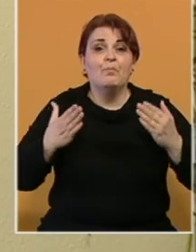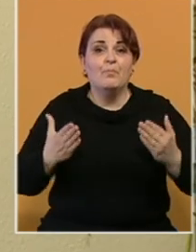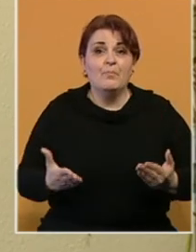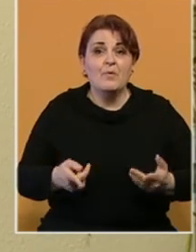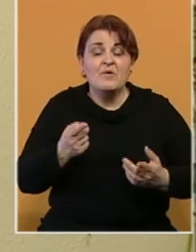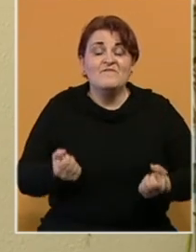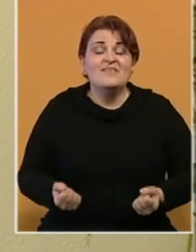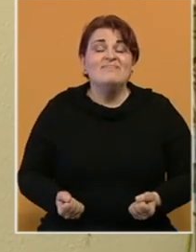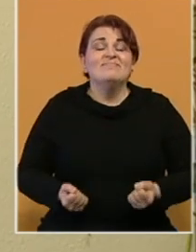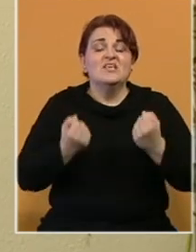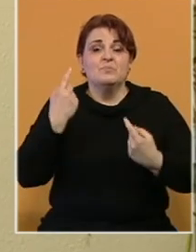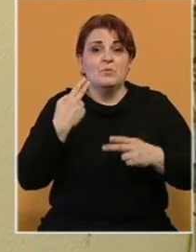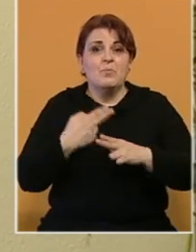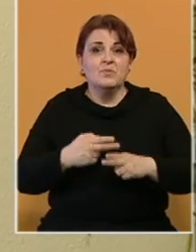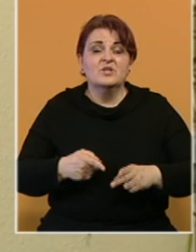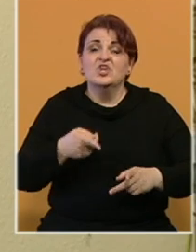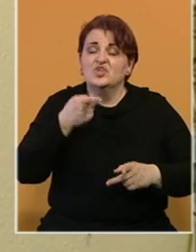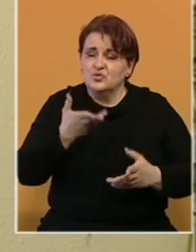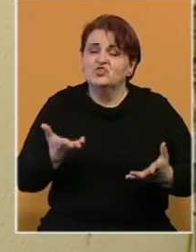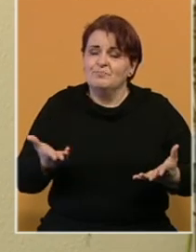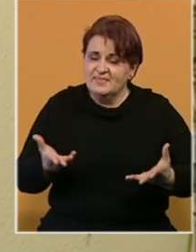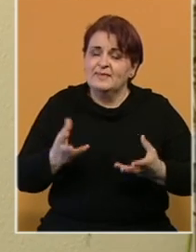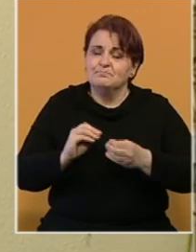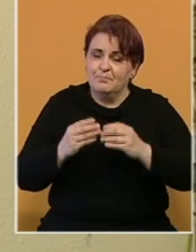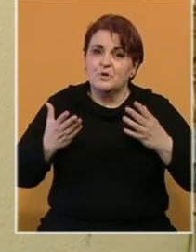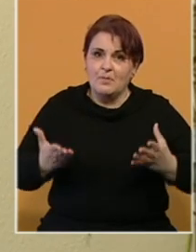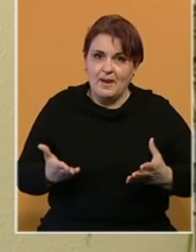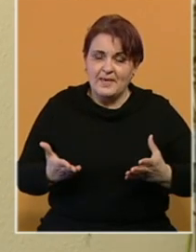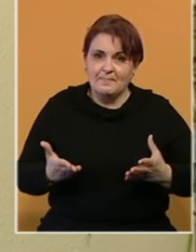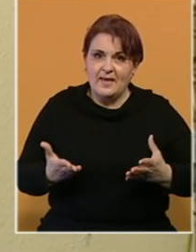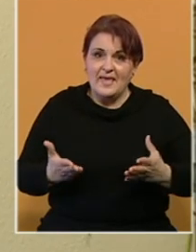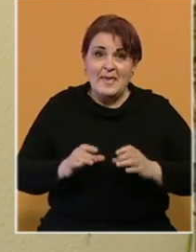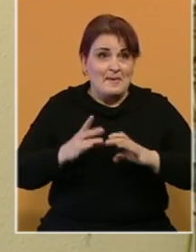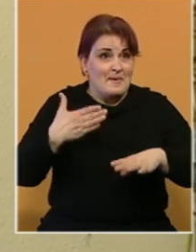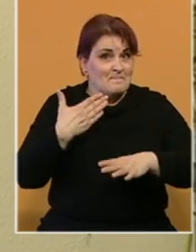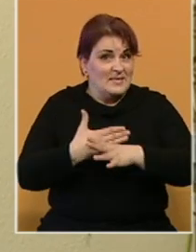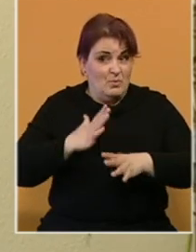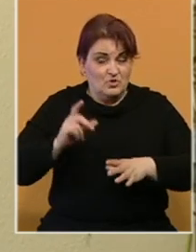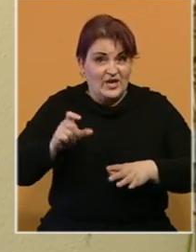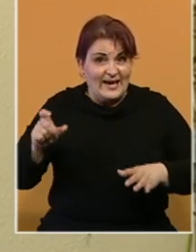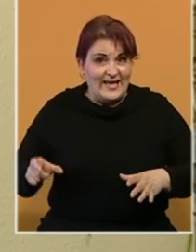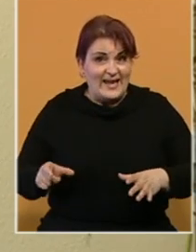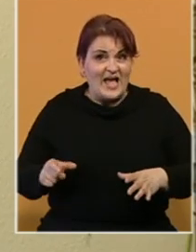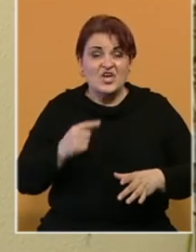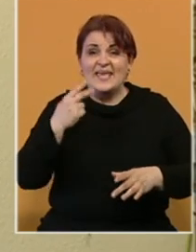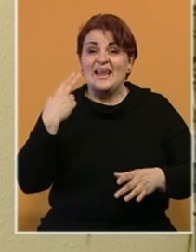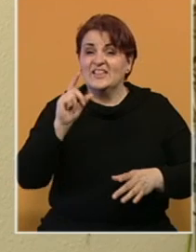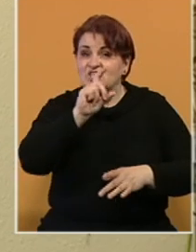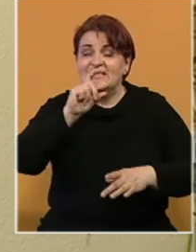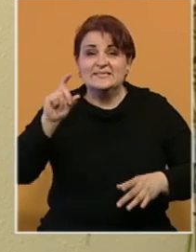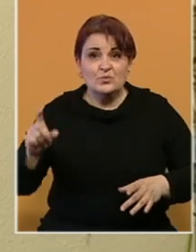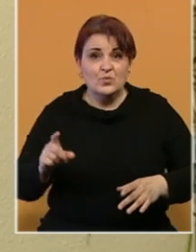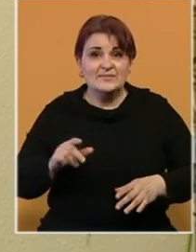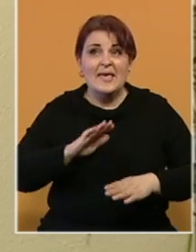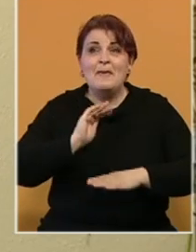ovih najtežih pacijenata i to je ono što će nam predstavljati poteškoću. Ali evo kažem, bez pomoći građana, bez pomoći nadležnih institucija